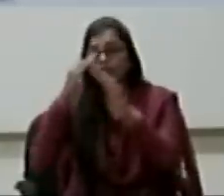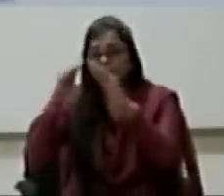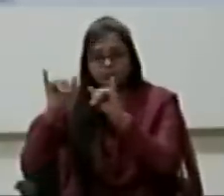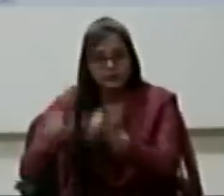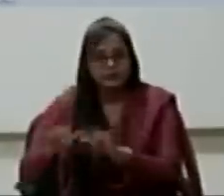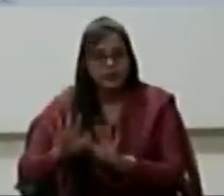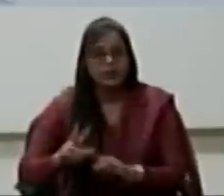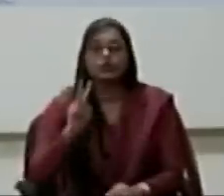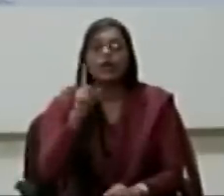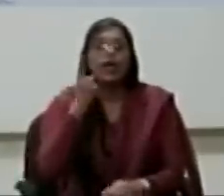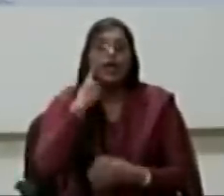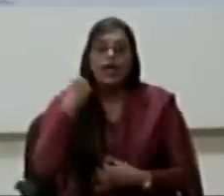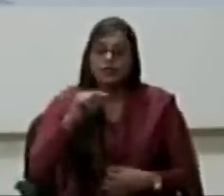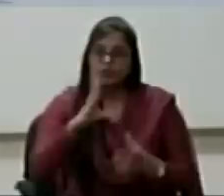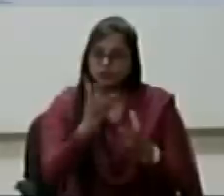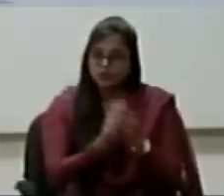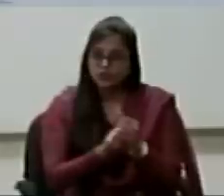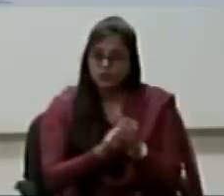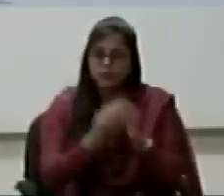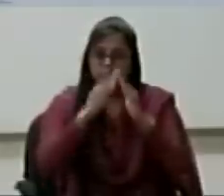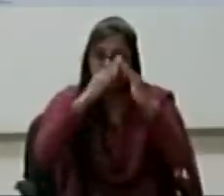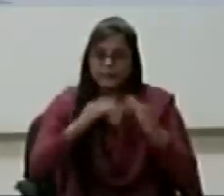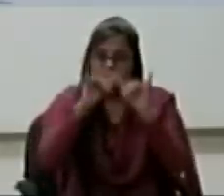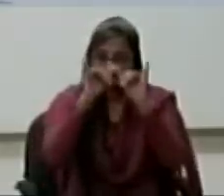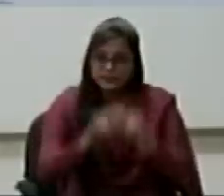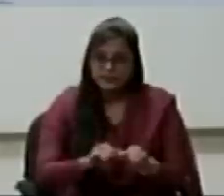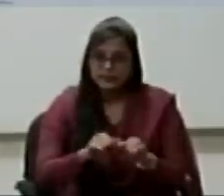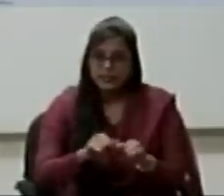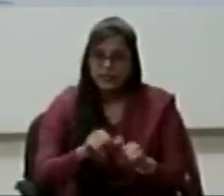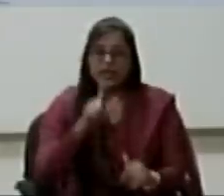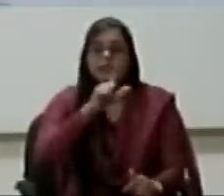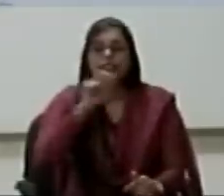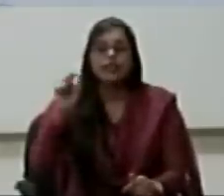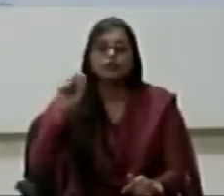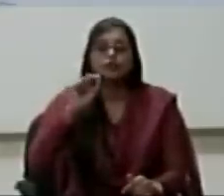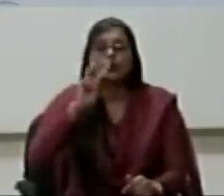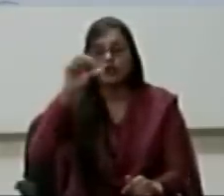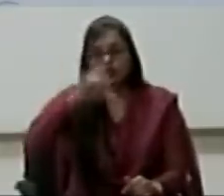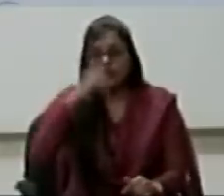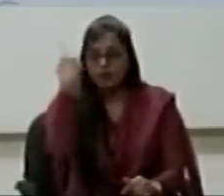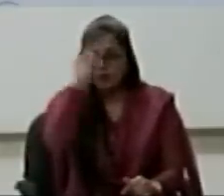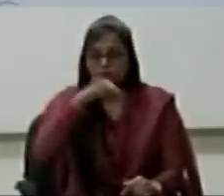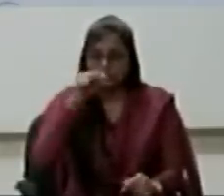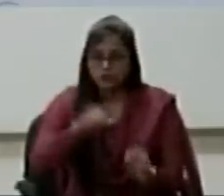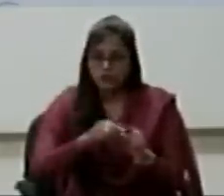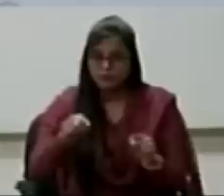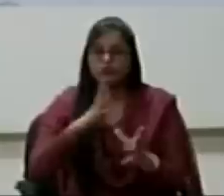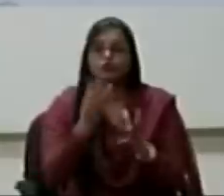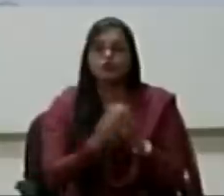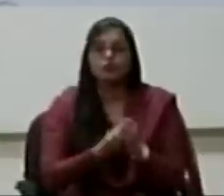গত 24 ঘন্টায় হোম কোয়ারেন্টাইন এবং প্রাতিষ্ঠানিক কোয়ারেন্টাইন মিলিয়ে সংখ্যা হলো 739। এ পর্যন্ত